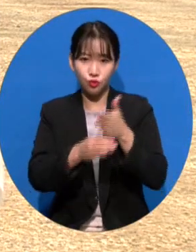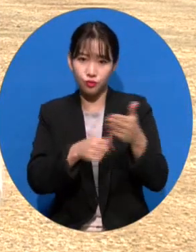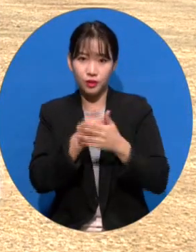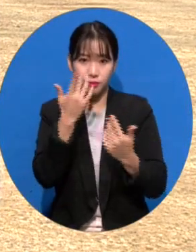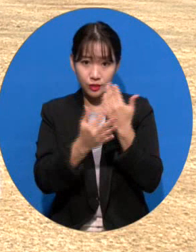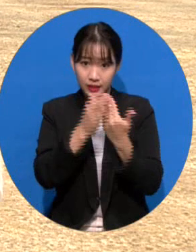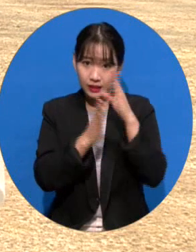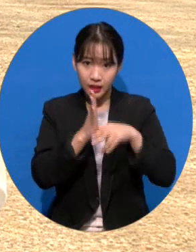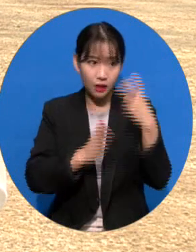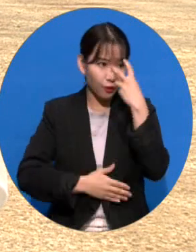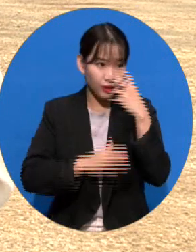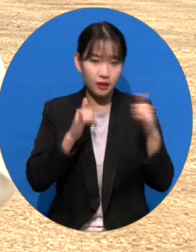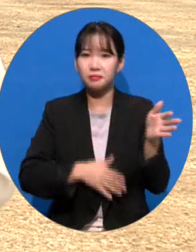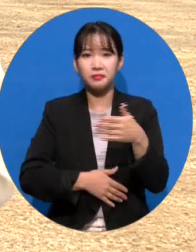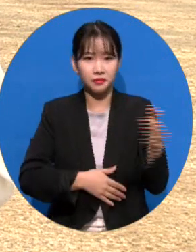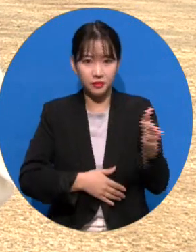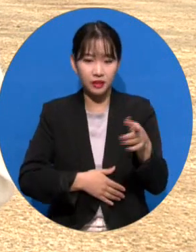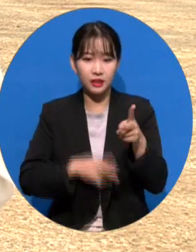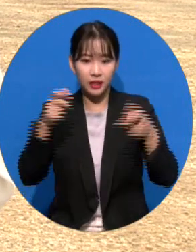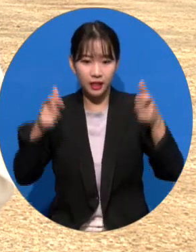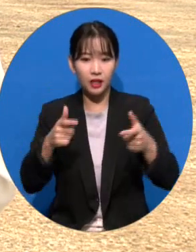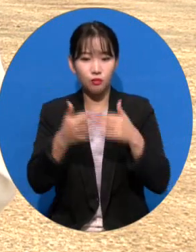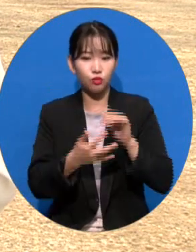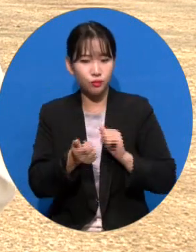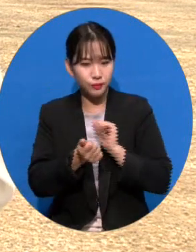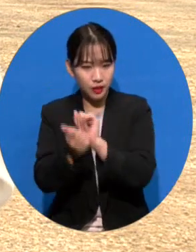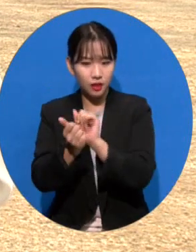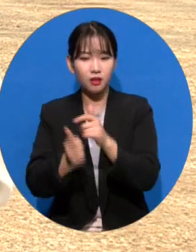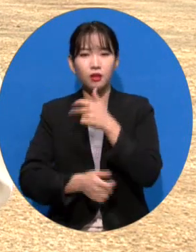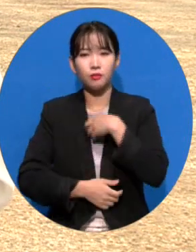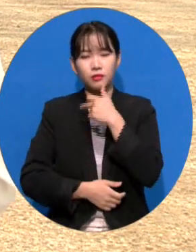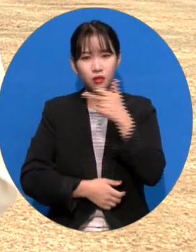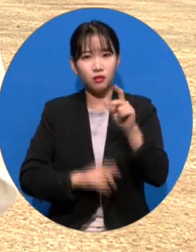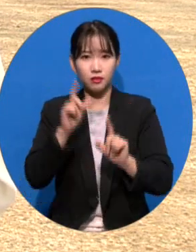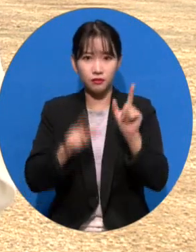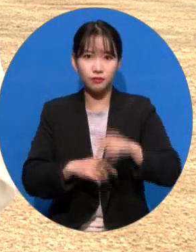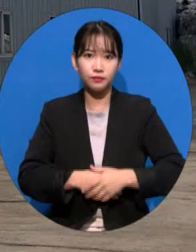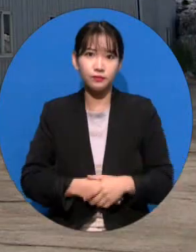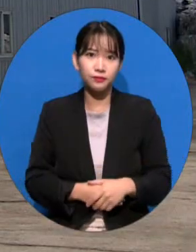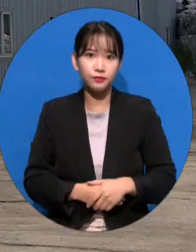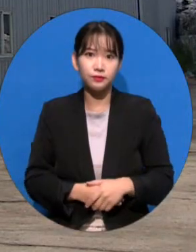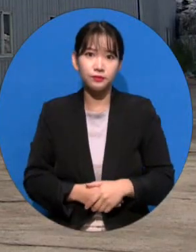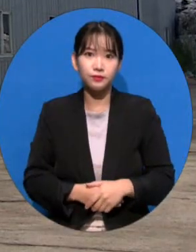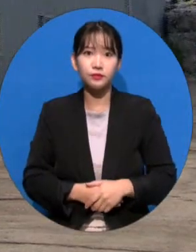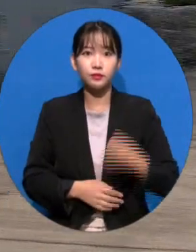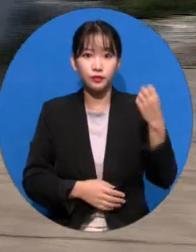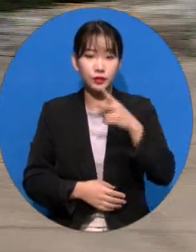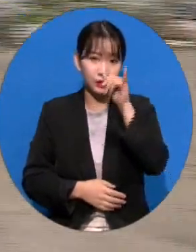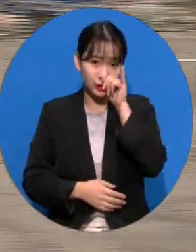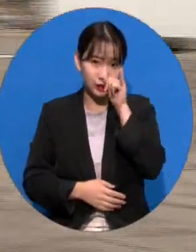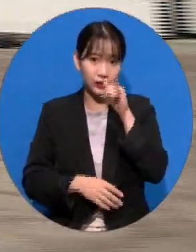화재 당시 관리자도 없었고 이 산단으로 불이 퍼졌다면 크게 위험했을 상황입니다. 뿐만